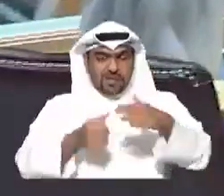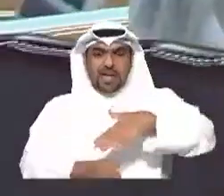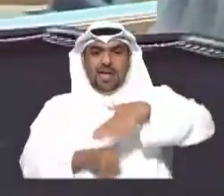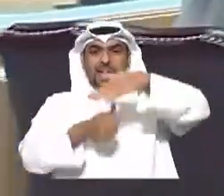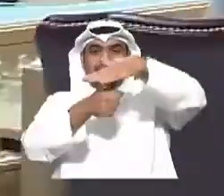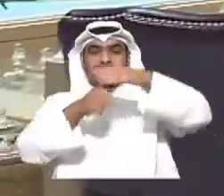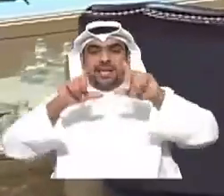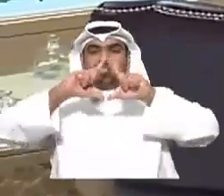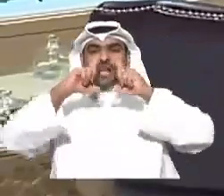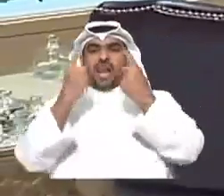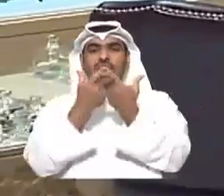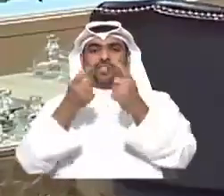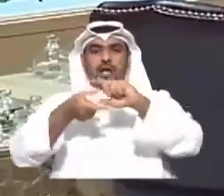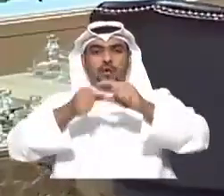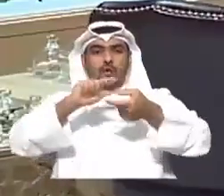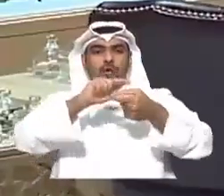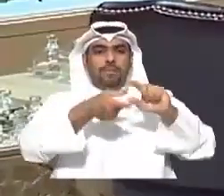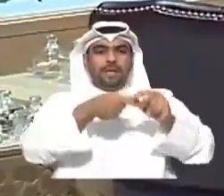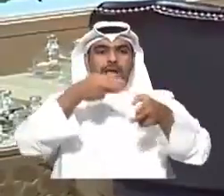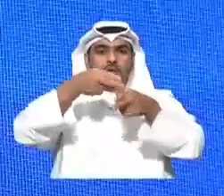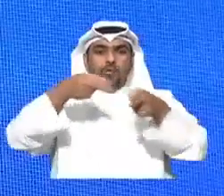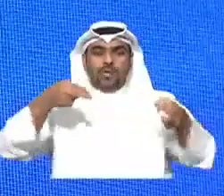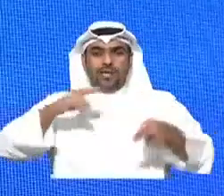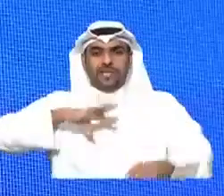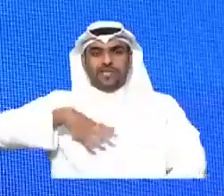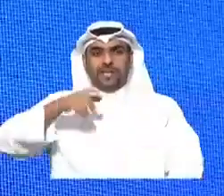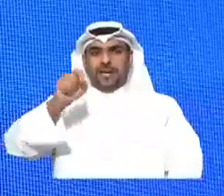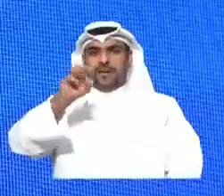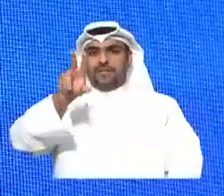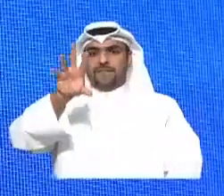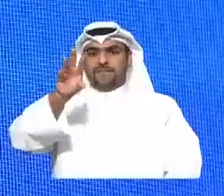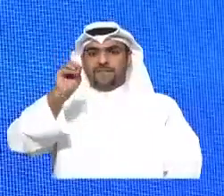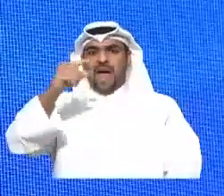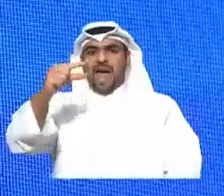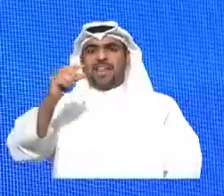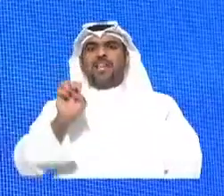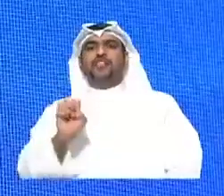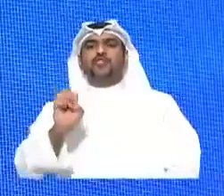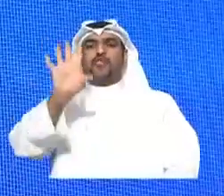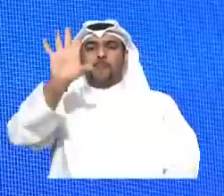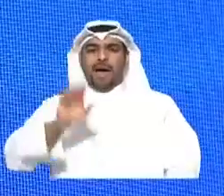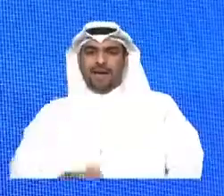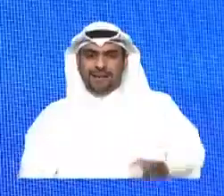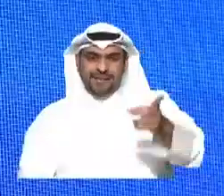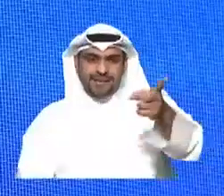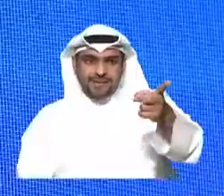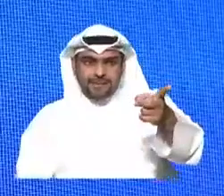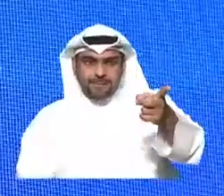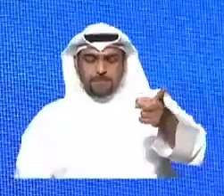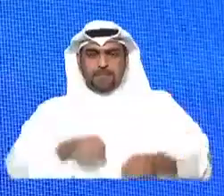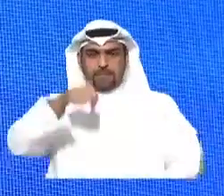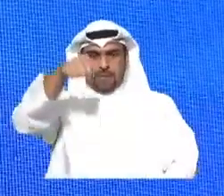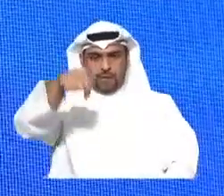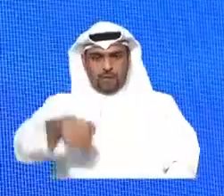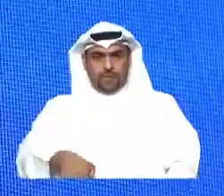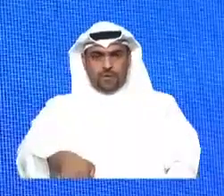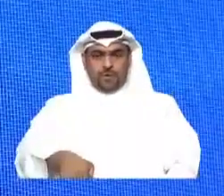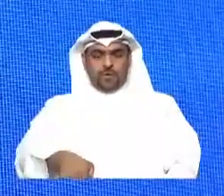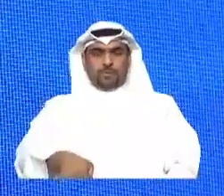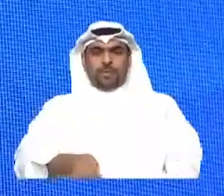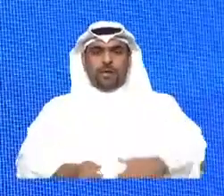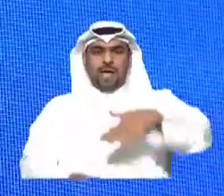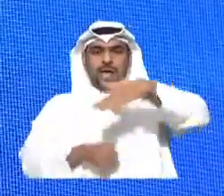رئيس اللجنة الأولمبية الكويتية. اليوم كان في اجتماع رؤساء أصحاب المعالي أصحاب